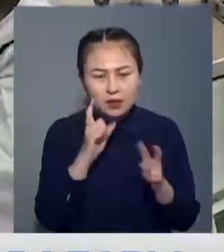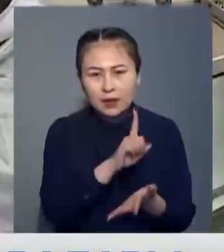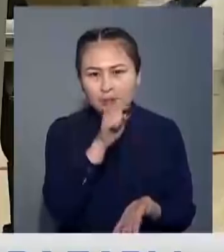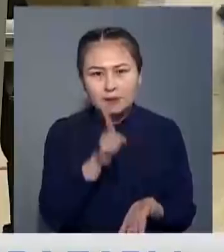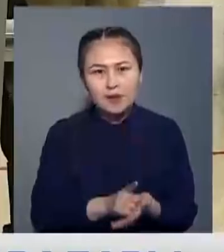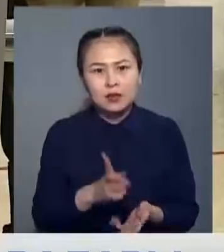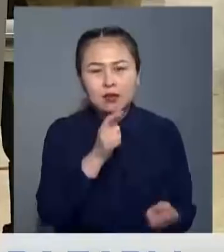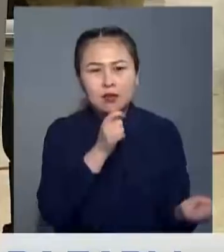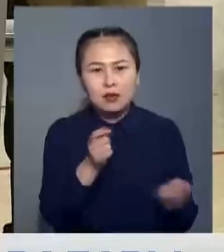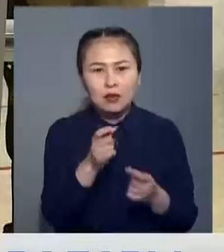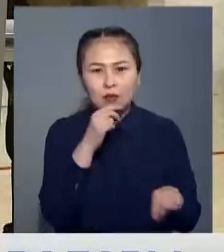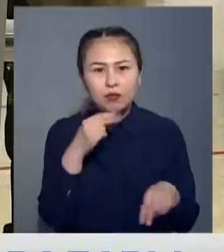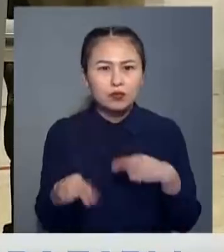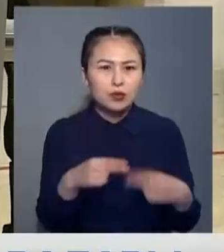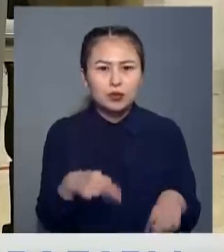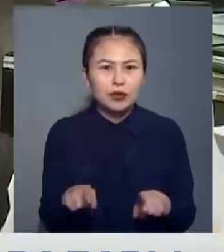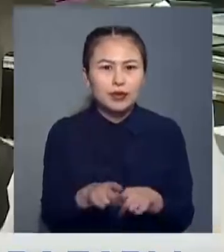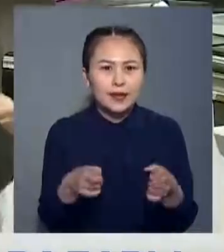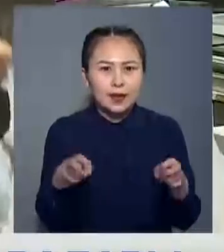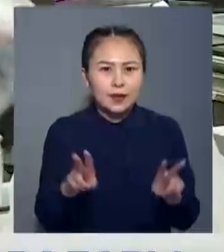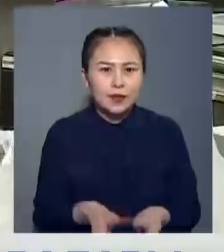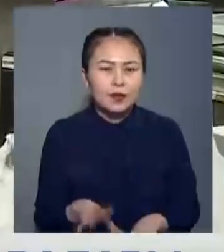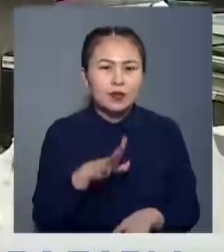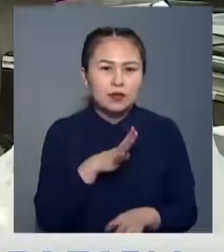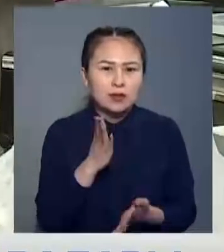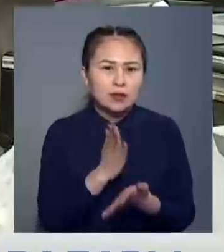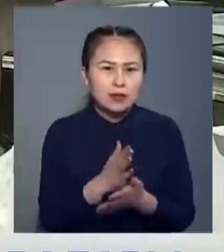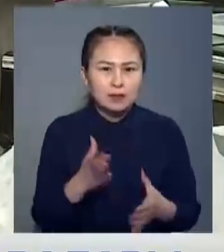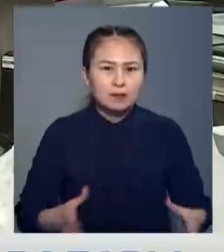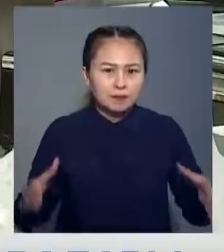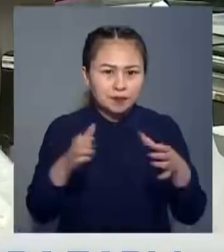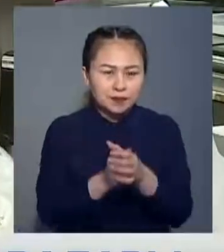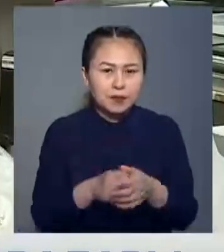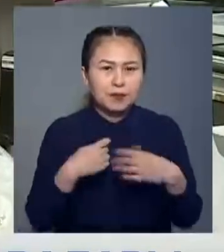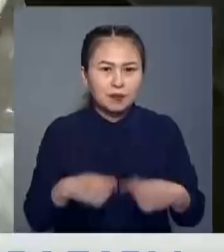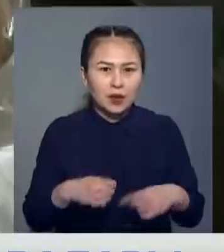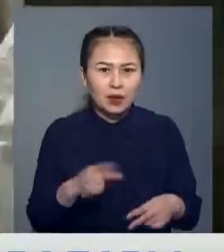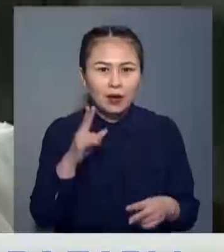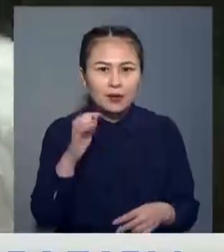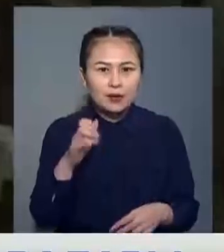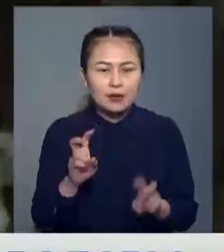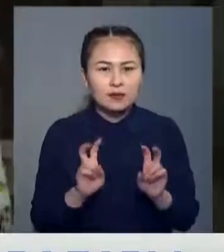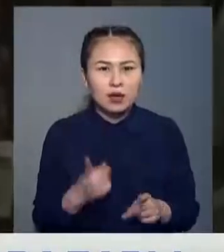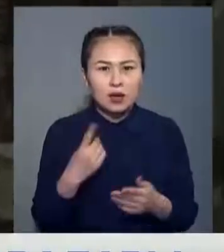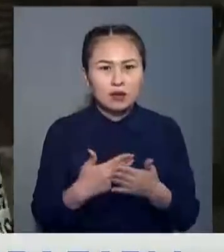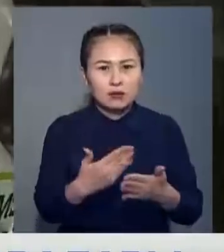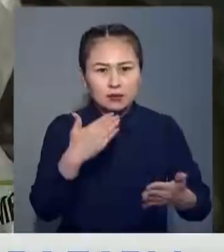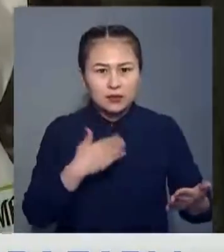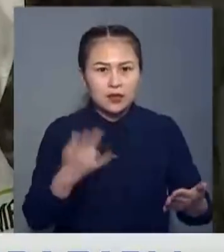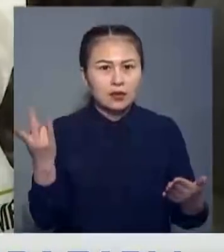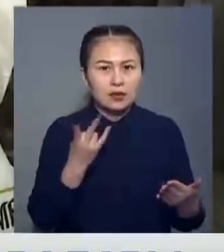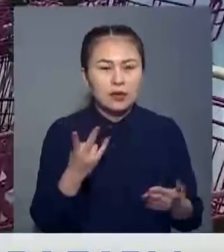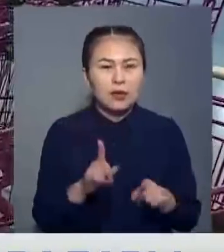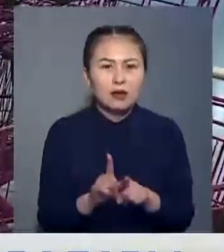қажет. Сақтық ретінде азық-түлік тұтынушыға арнайы қаптамада оралып сатылады. Кассада тұрғандар 1 метр қашықты сақтауы